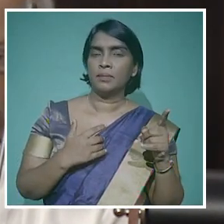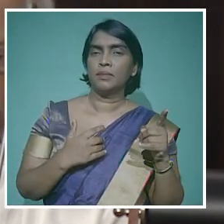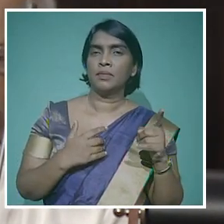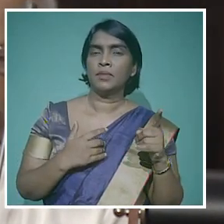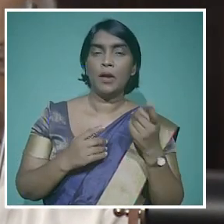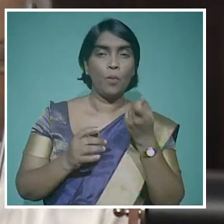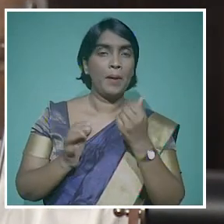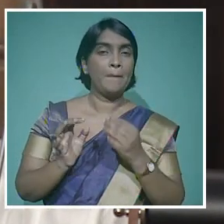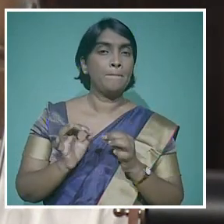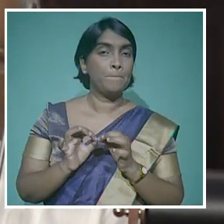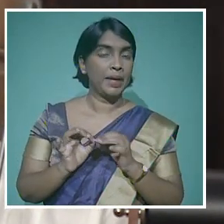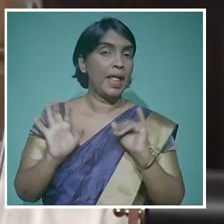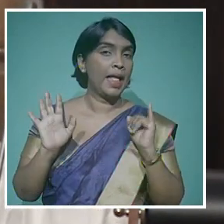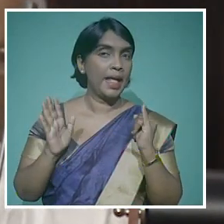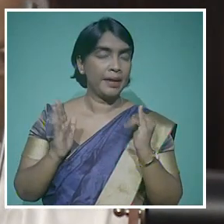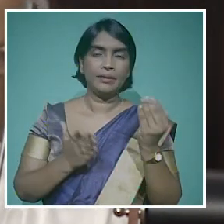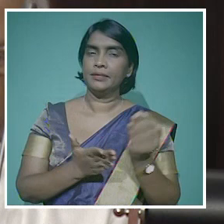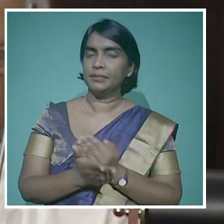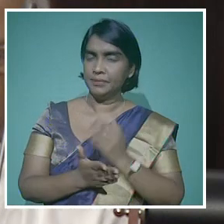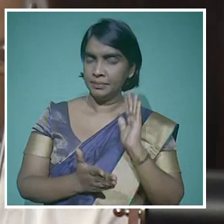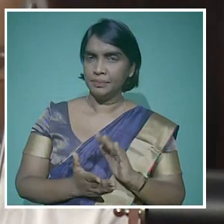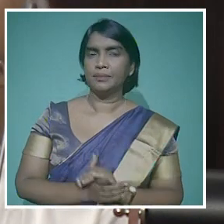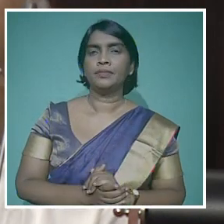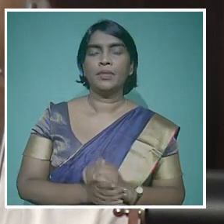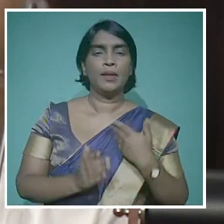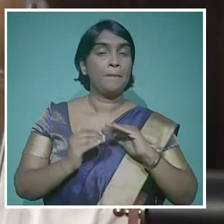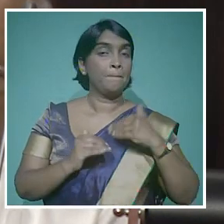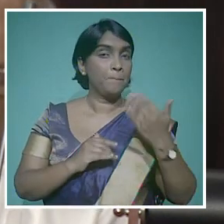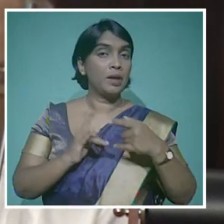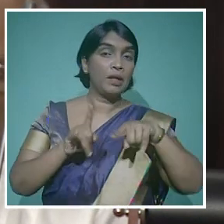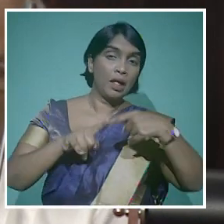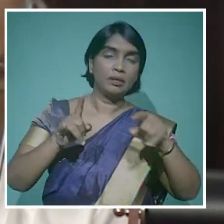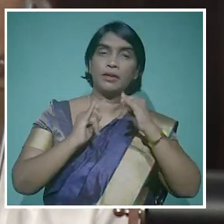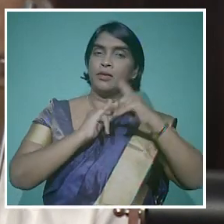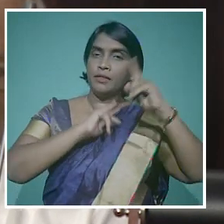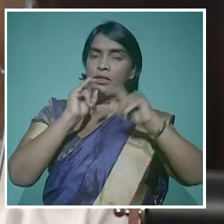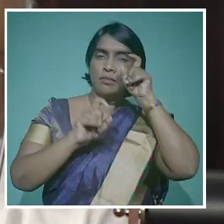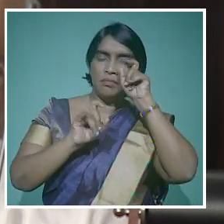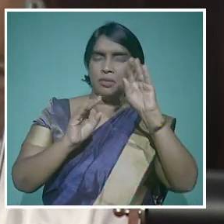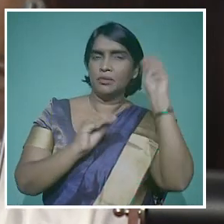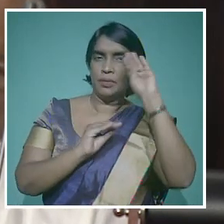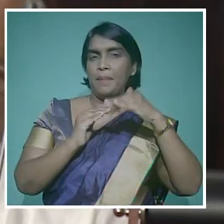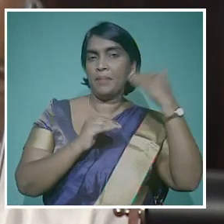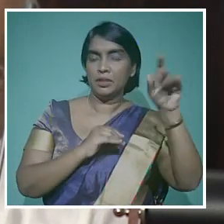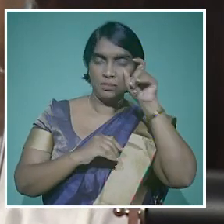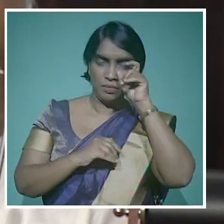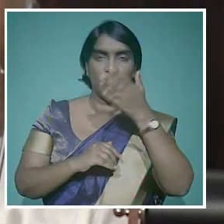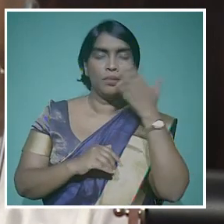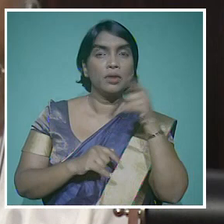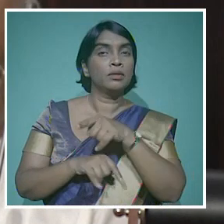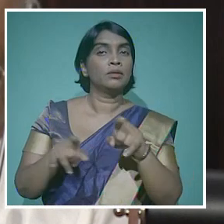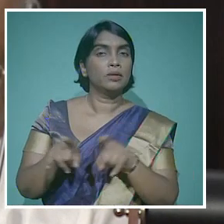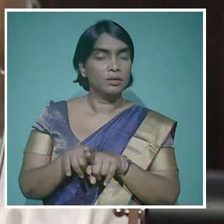බිලියන රුපියල් මිලියන 60ක් වෙන් කළා තියෙනවා. ඊට පස්ව අනික් විශ්වවිද්‍යාල ගැන අපිට සලකලා බලන්න පුළුවන්. ඒකෙන්